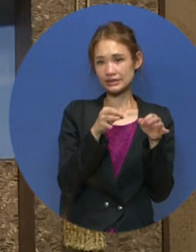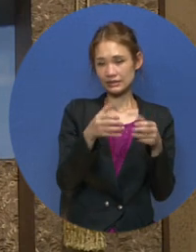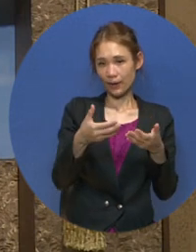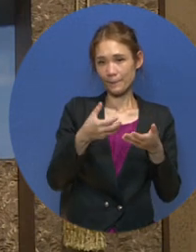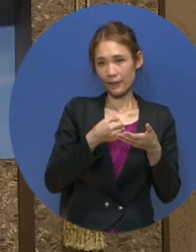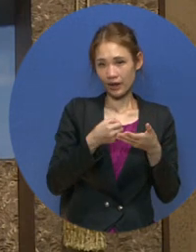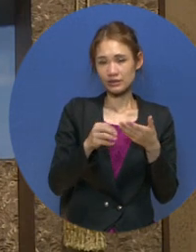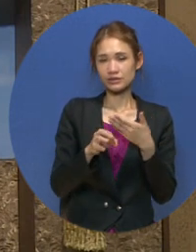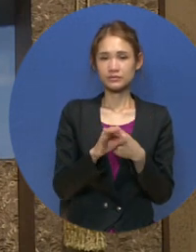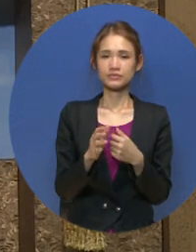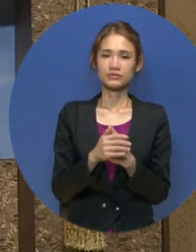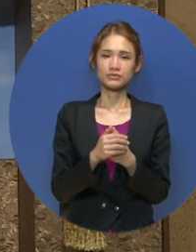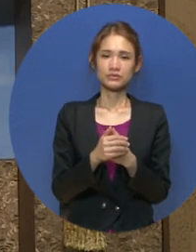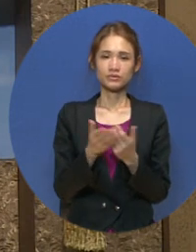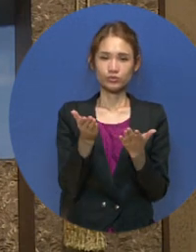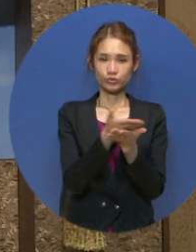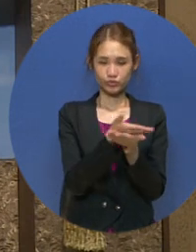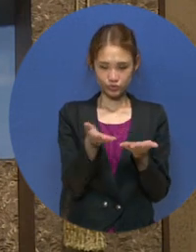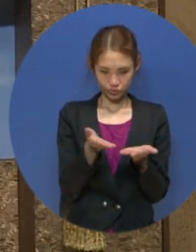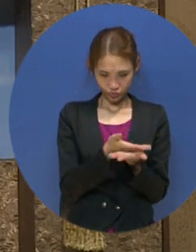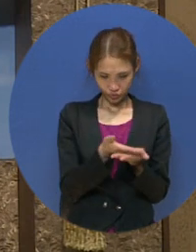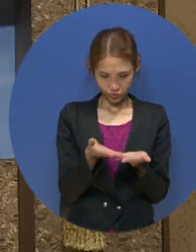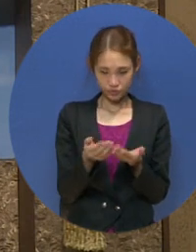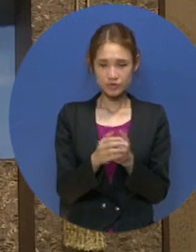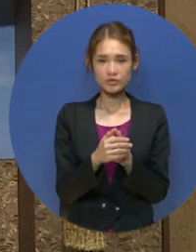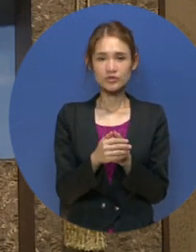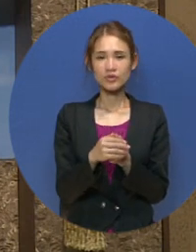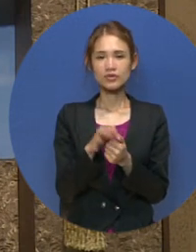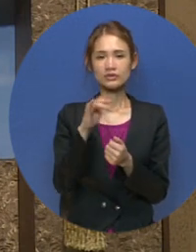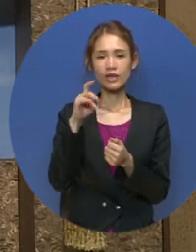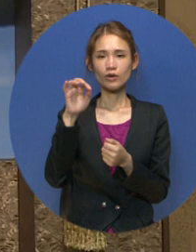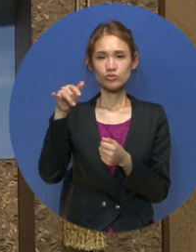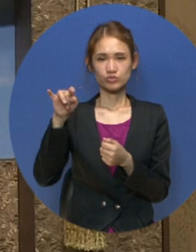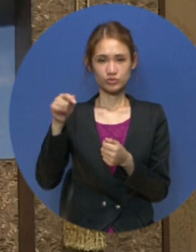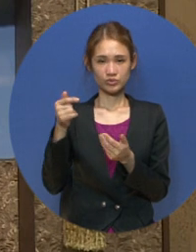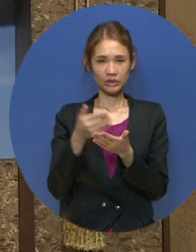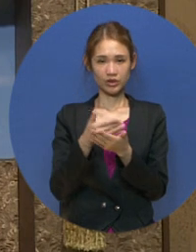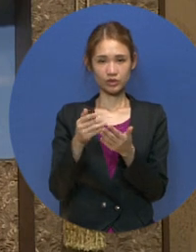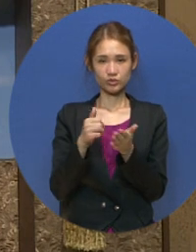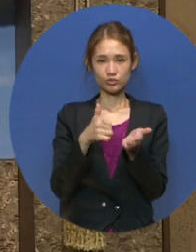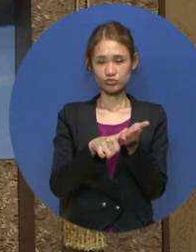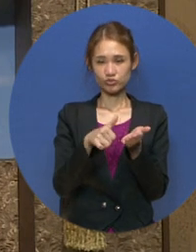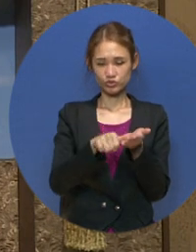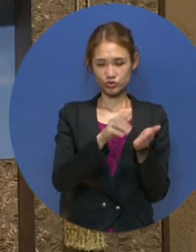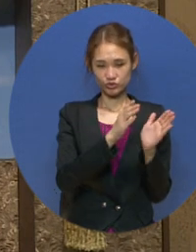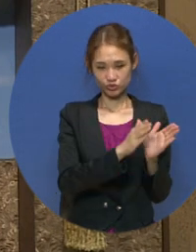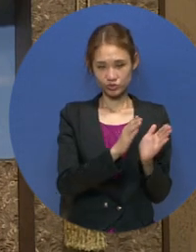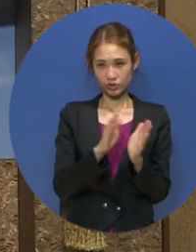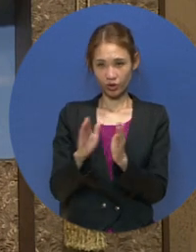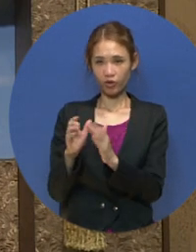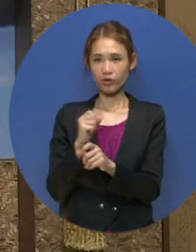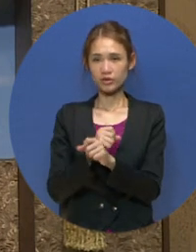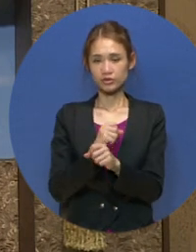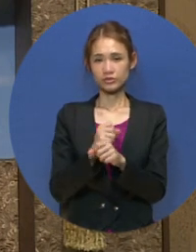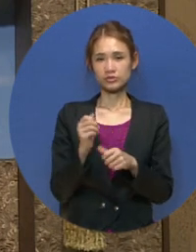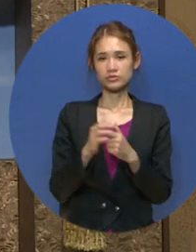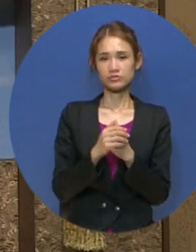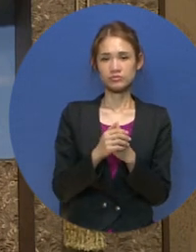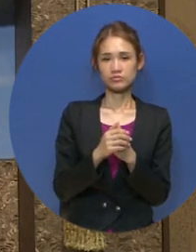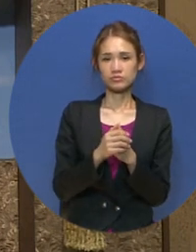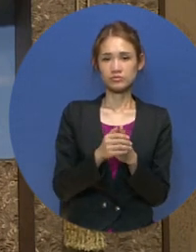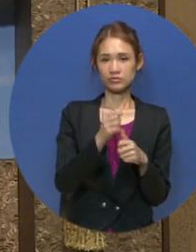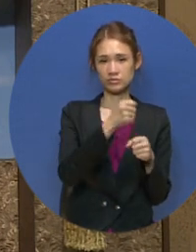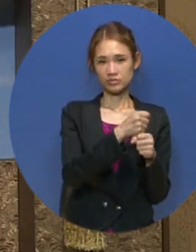들어오면 기증을 분류하고 그리고 상품화하고 네. 또 물류를 정리하고 그리고 그